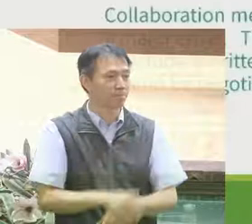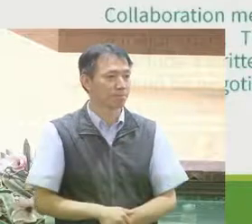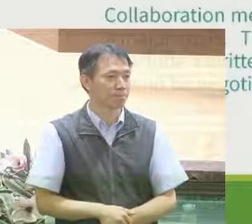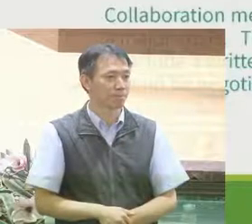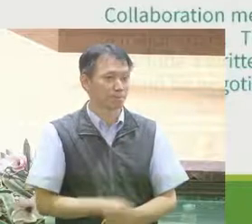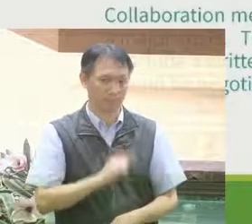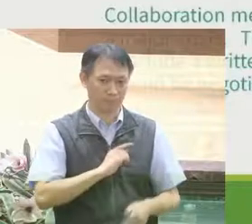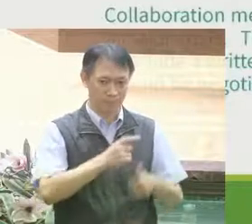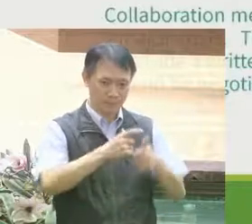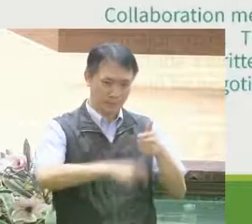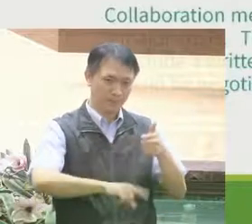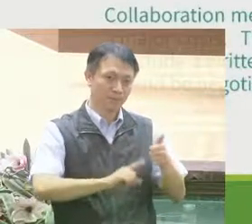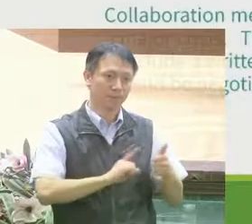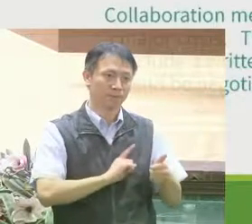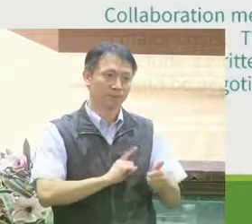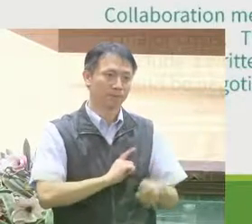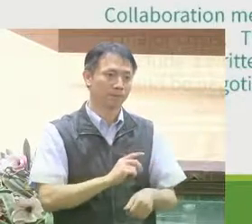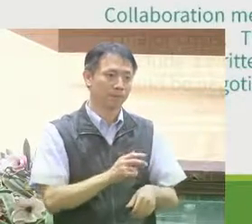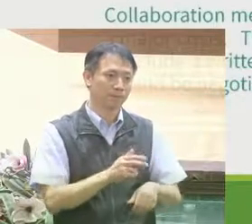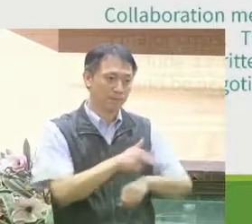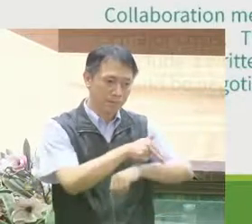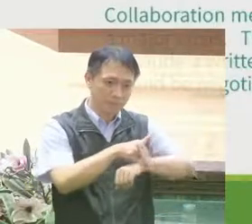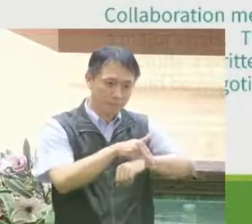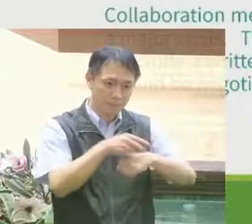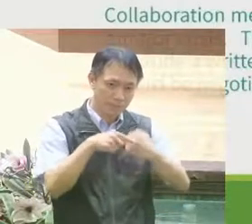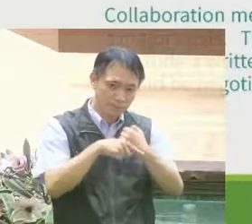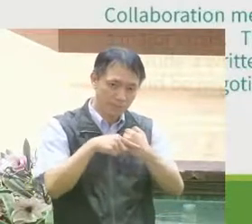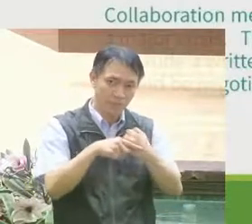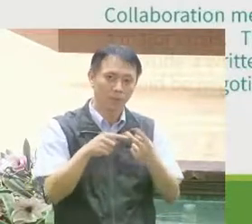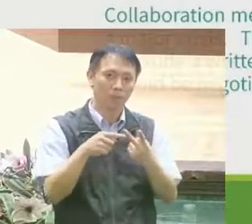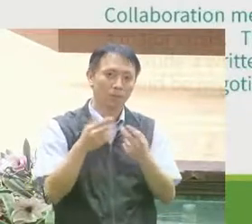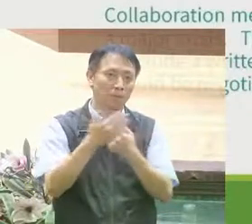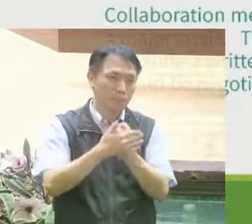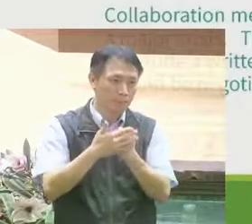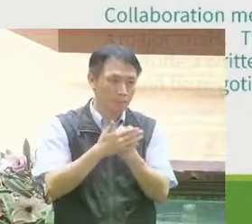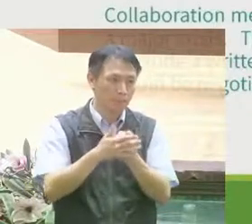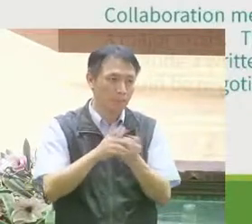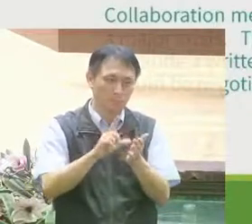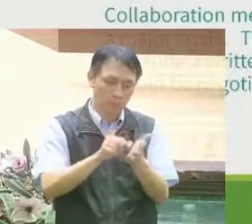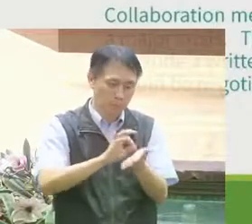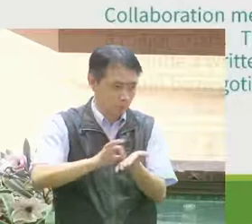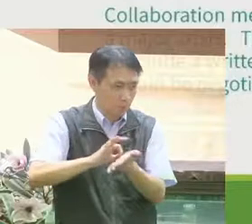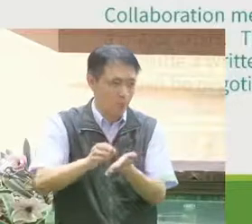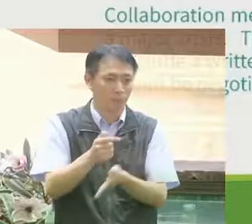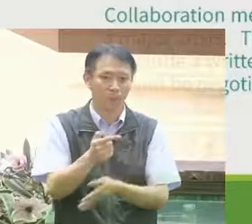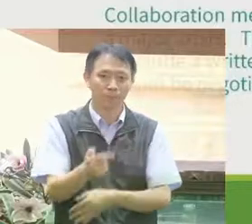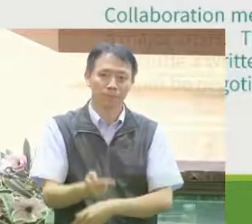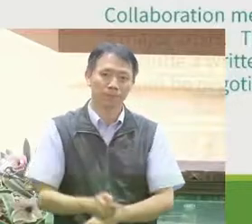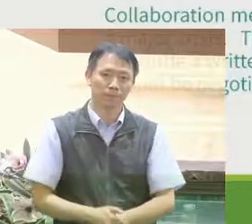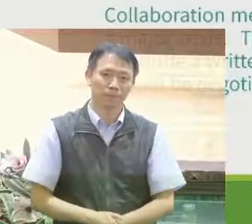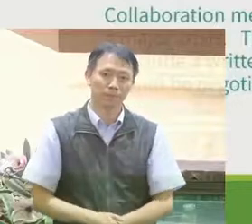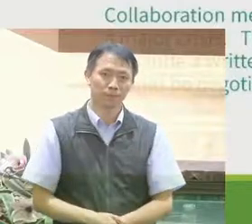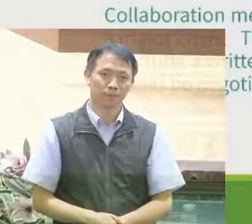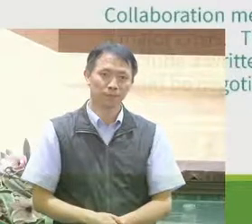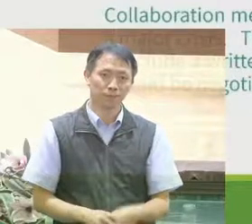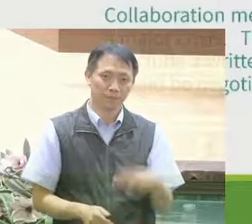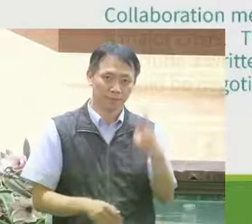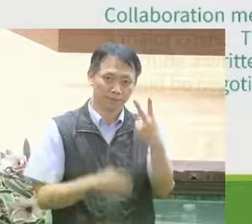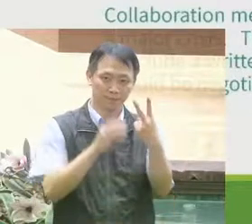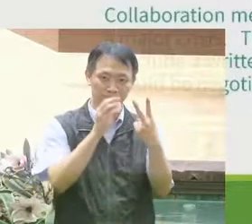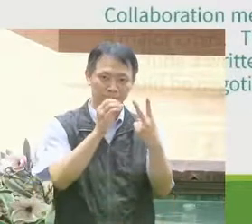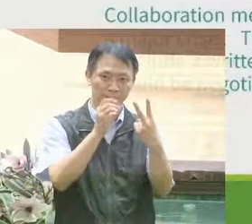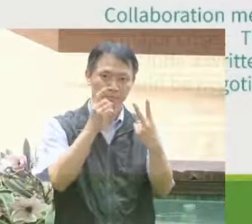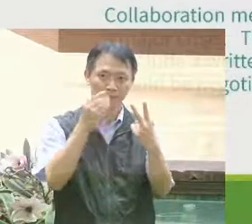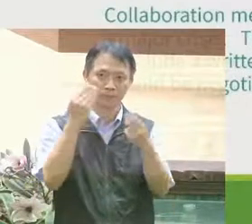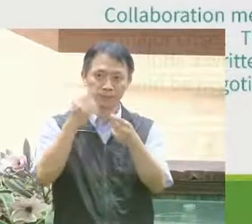个人方面，层次的开发保护的工作要花很多的时间。其实2019年的